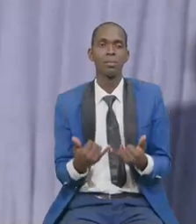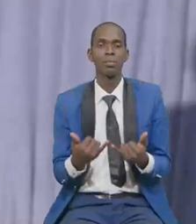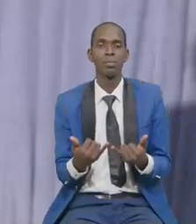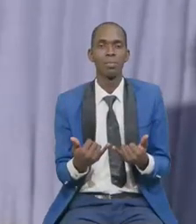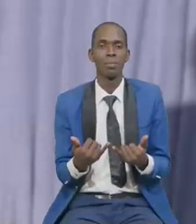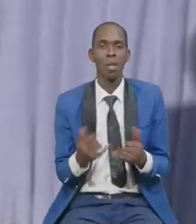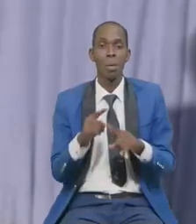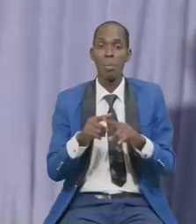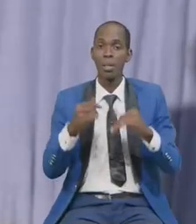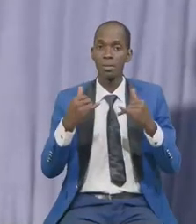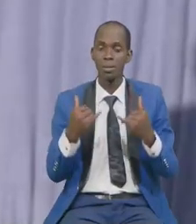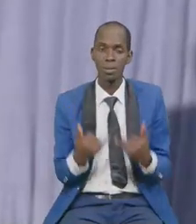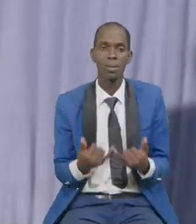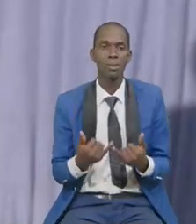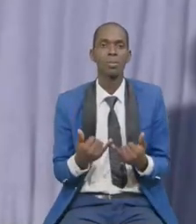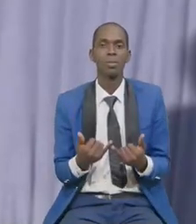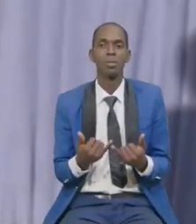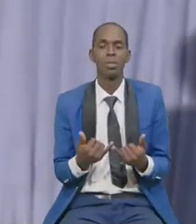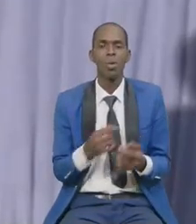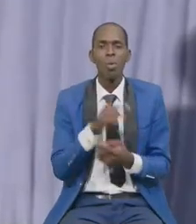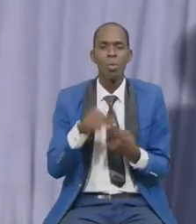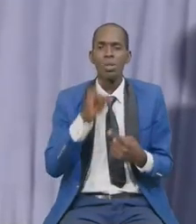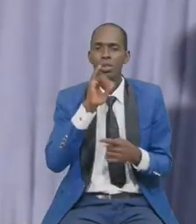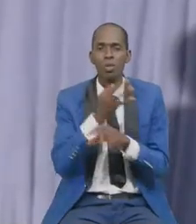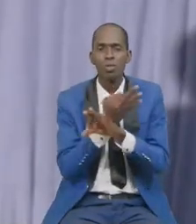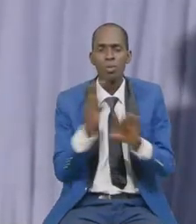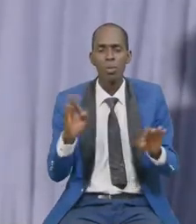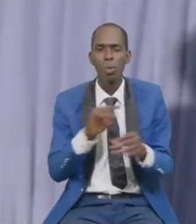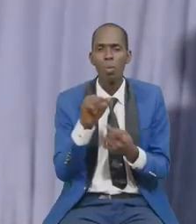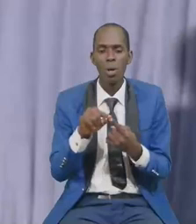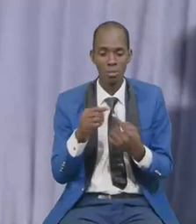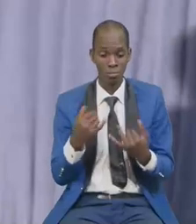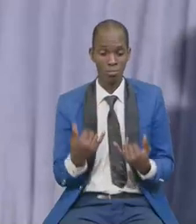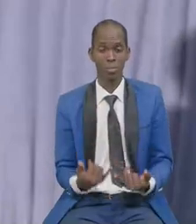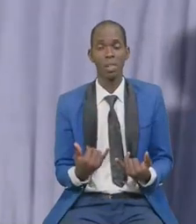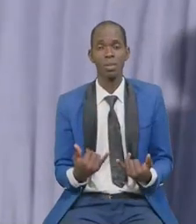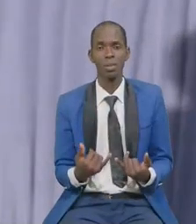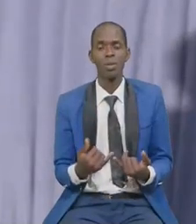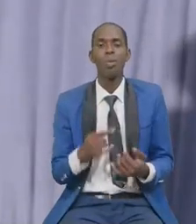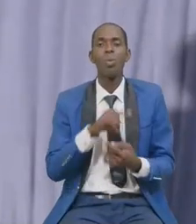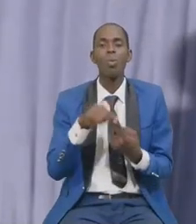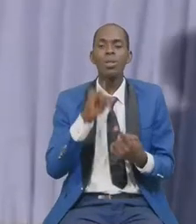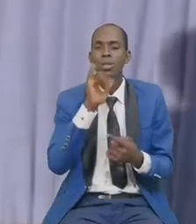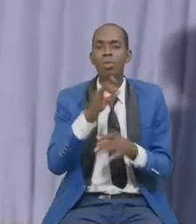Mais maintenant, ta liberté c'est pour quand? J'ai dit ta liberté c'est pour quand?